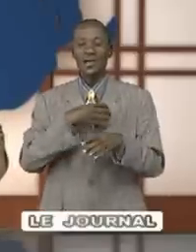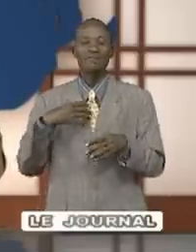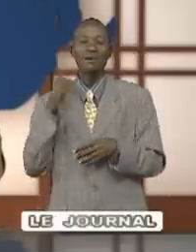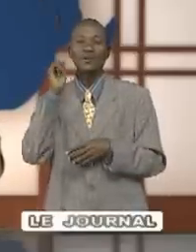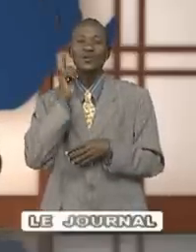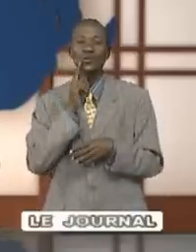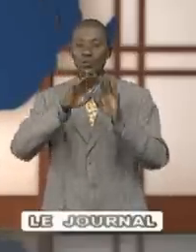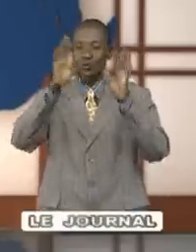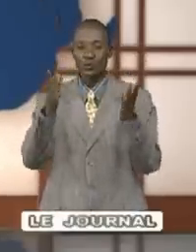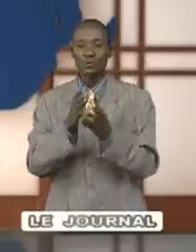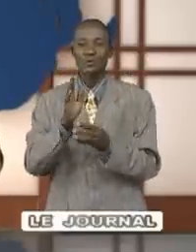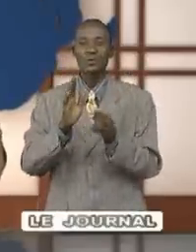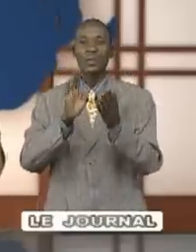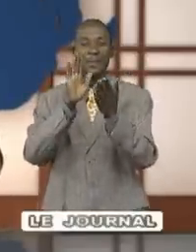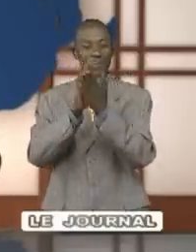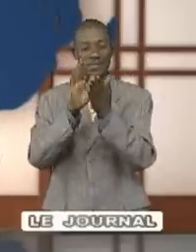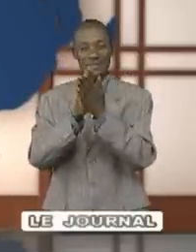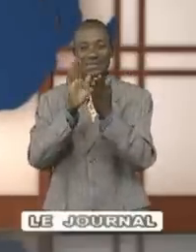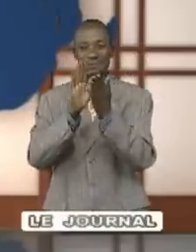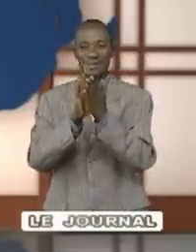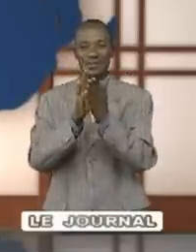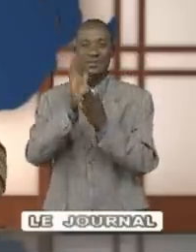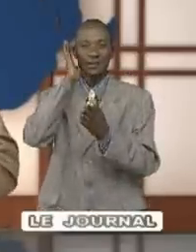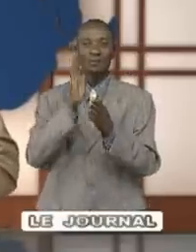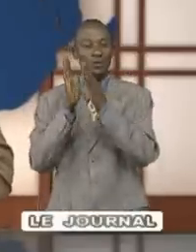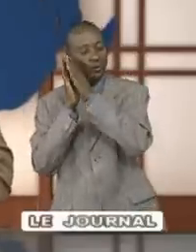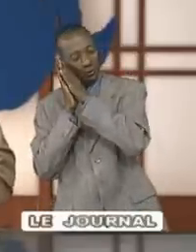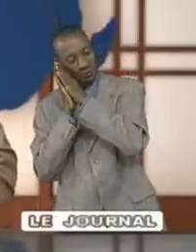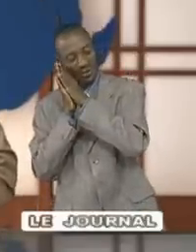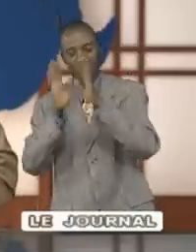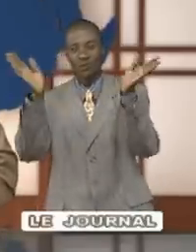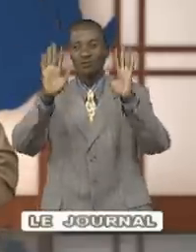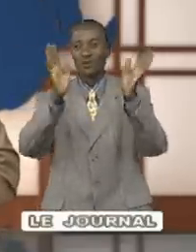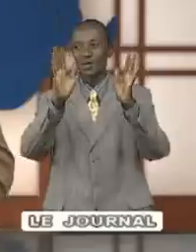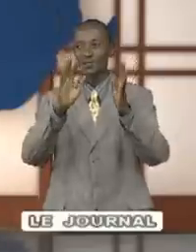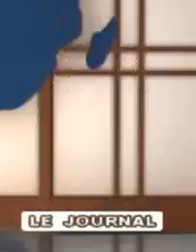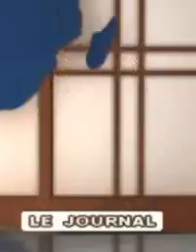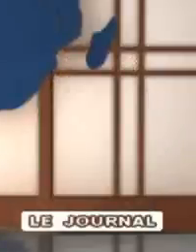les malentendants. Merci à Djokoukou, merci à tout le monde, à toute l'équipe technique. Bonne soirée à tous.